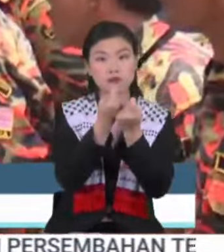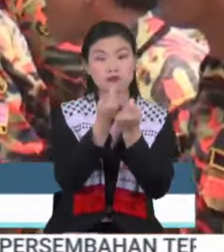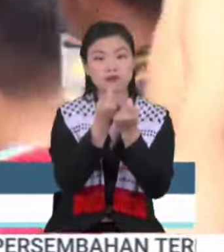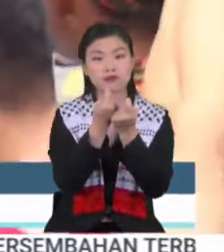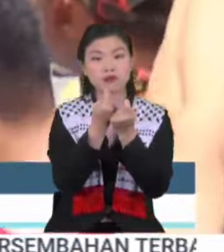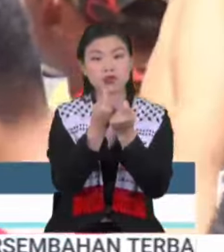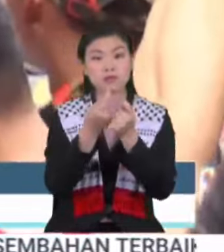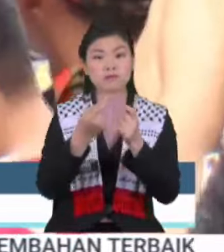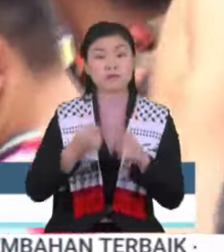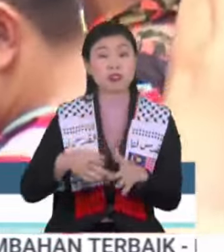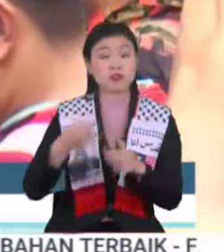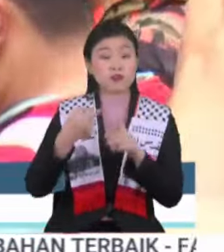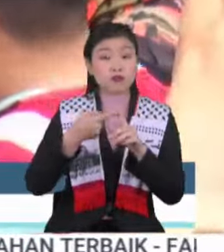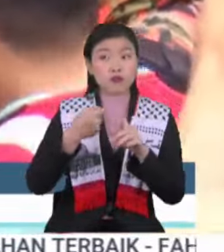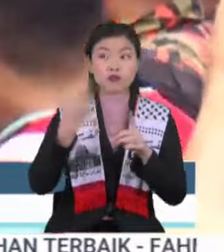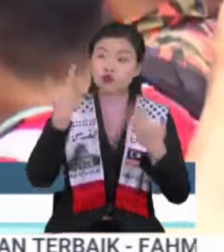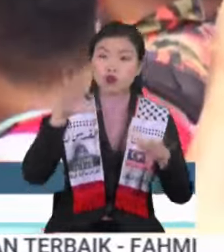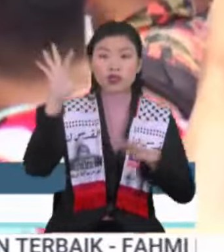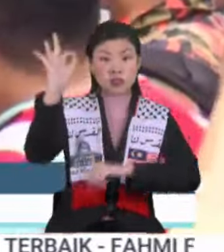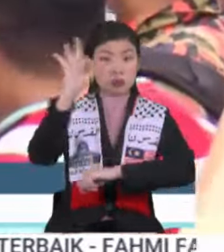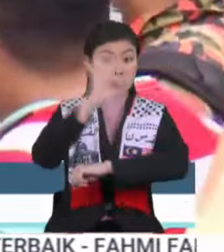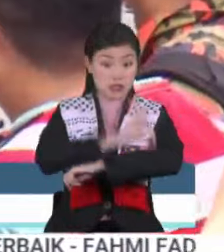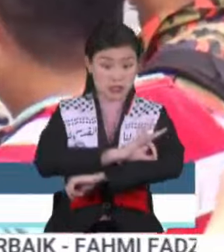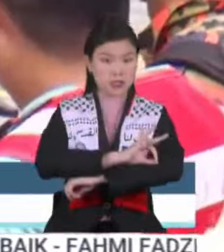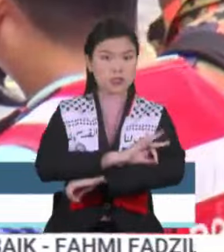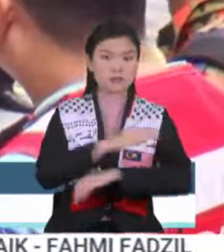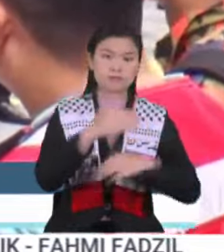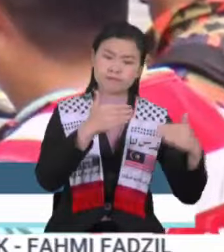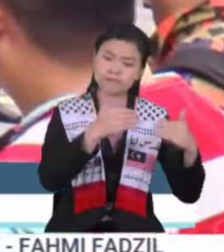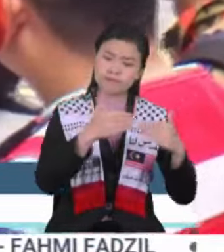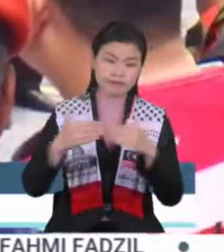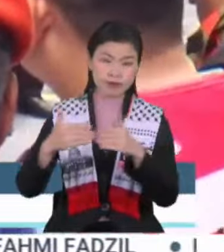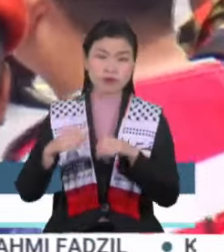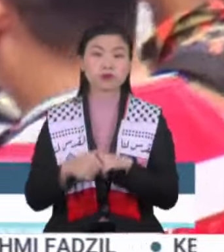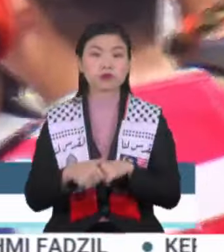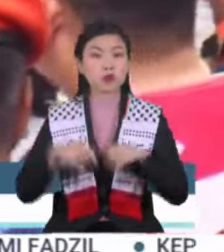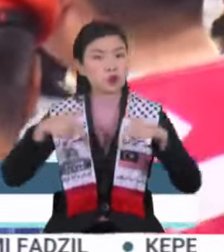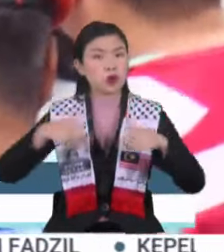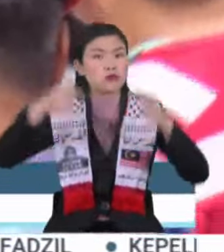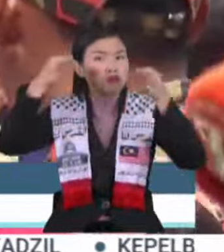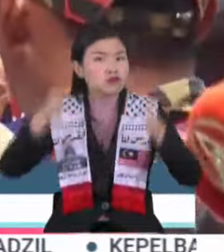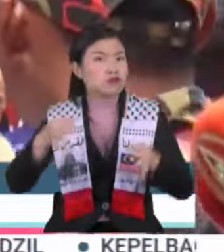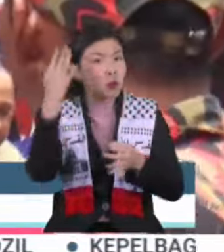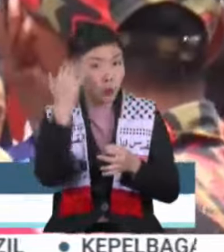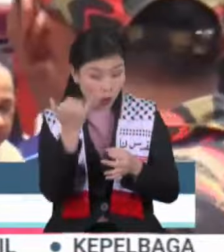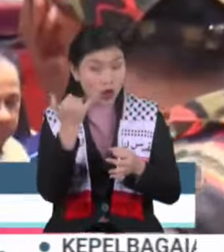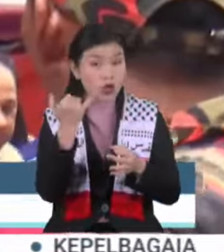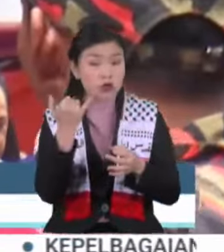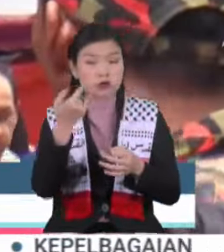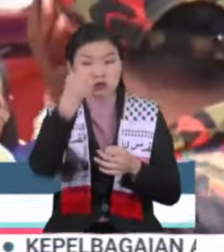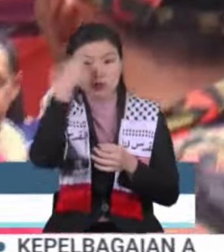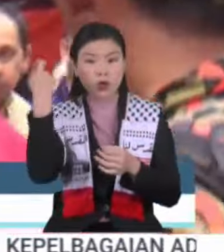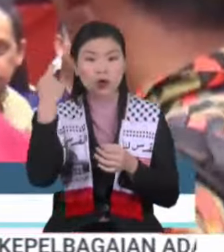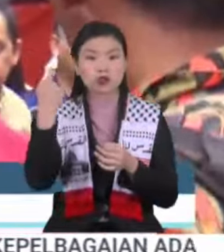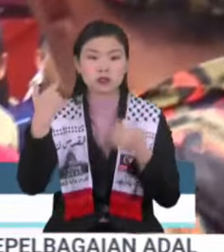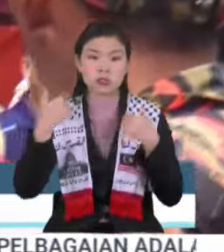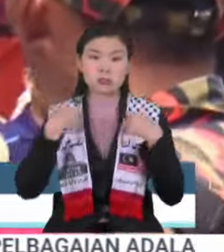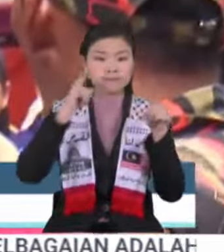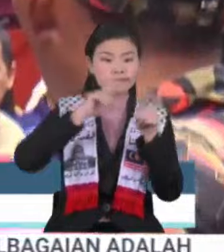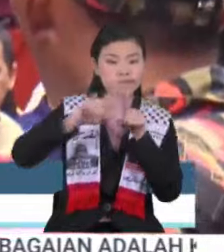terlibat dalam operasi selama 9 hari ini. Keputusan ini dibuat hasil dapatan yang dikongsi bersama